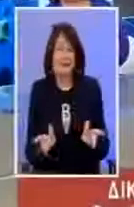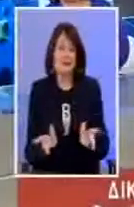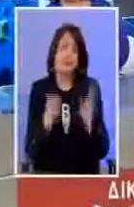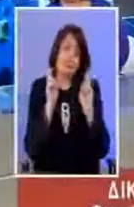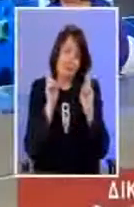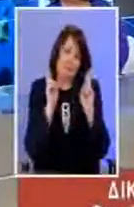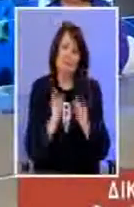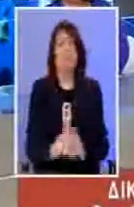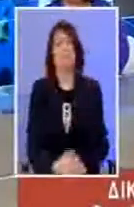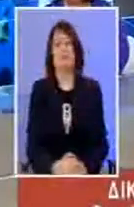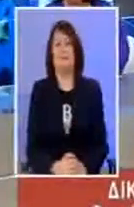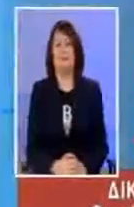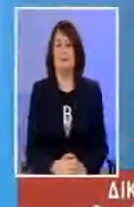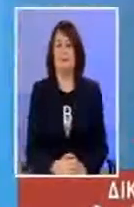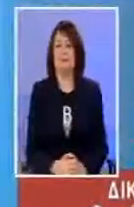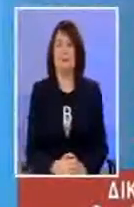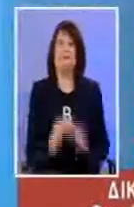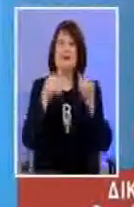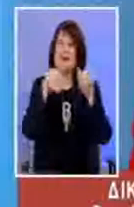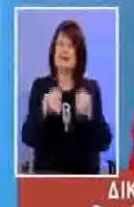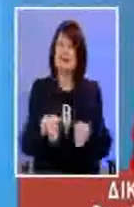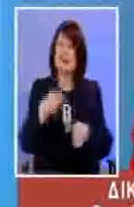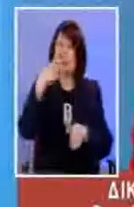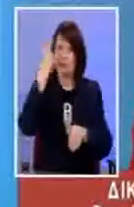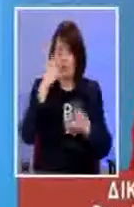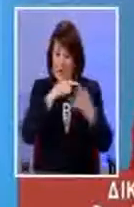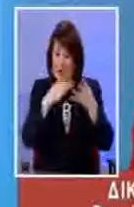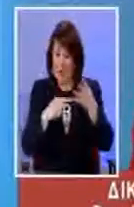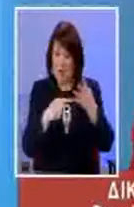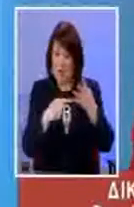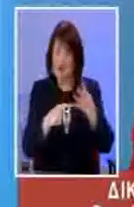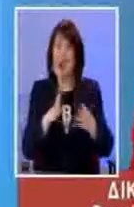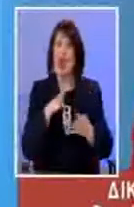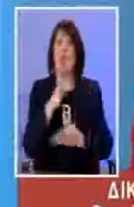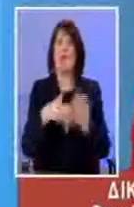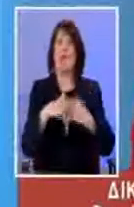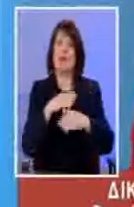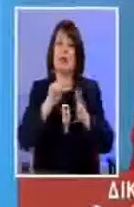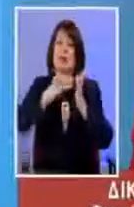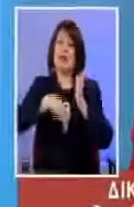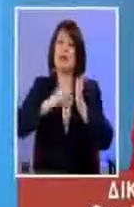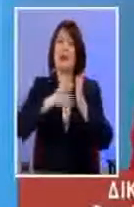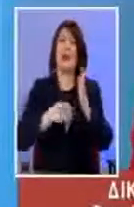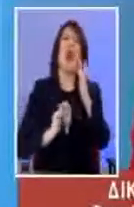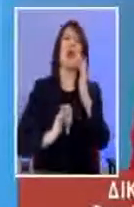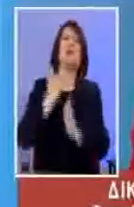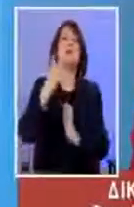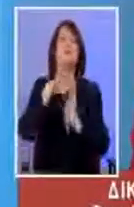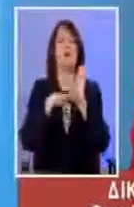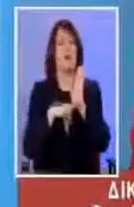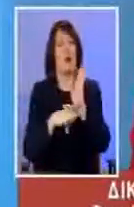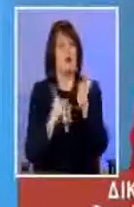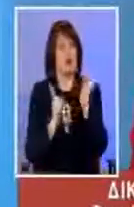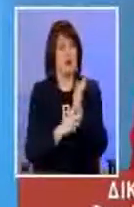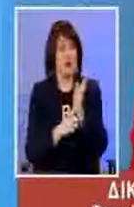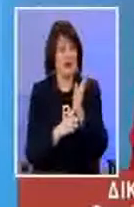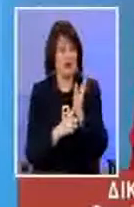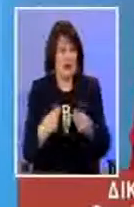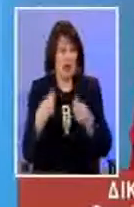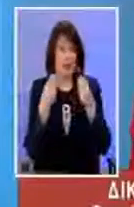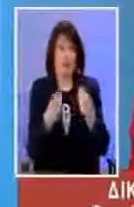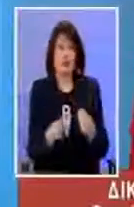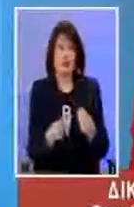Και συμπερίληψη του θέματος του σεβασμού των δικαιωμάτων των ατόμων με αναπηρία στην υπογραφή των αναπτυξιακών προγραμμάτων και στην παραχώρηση